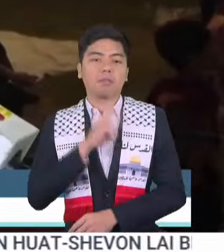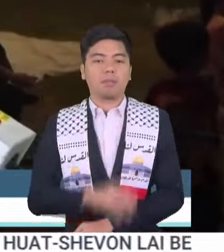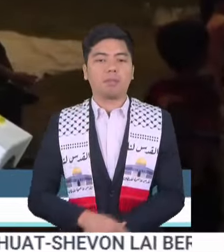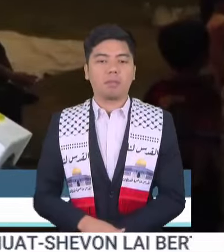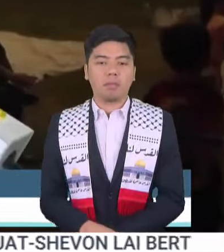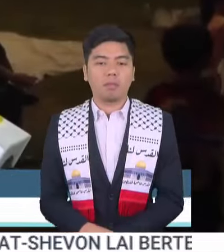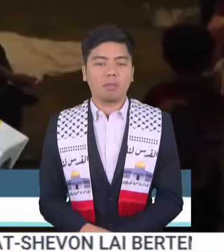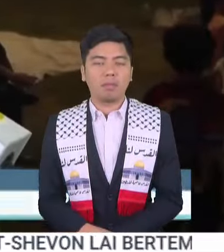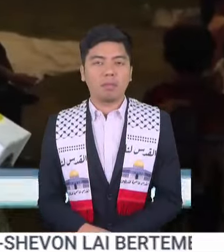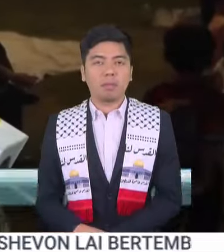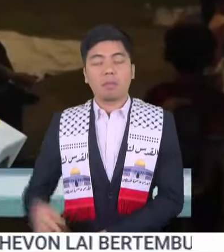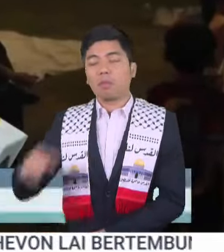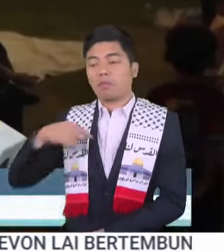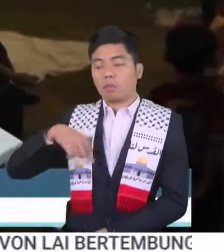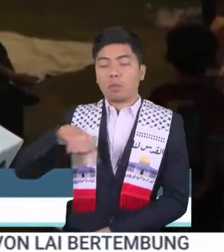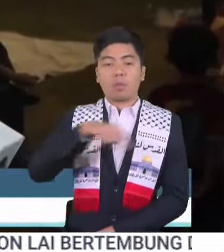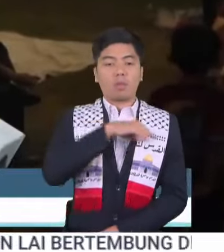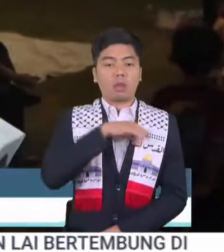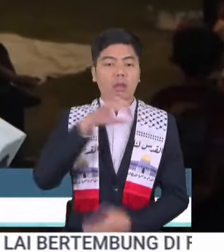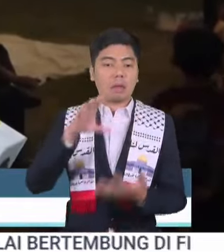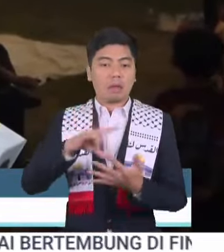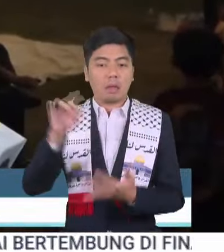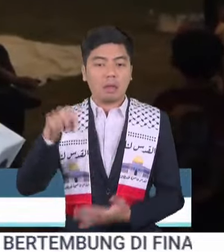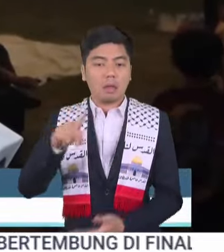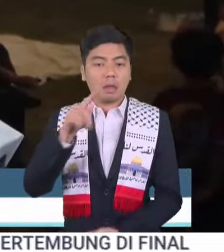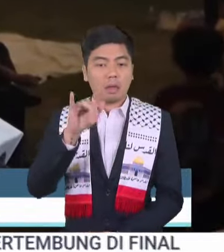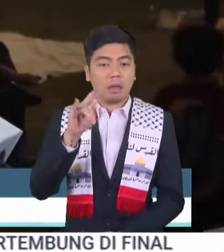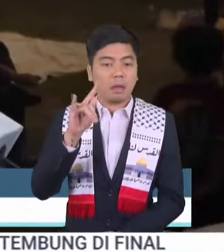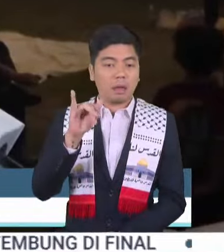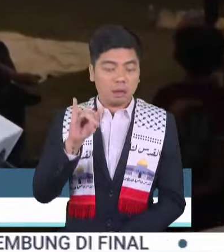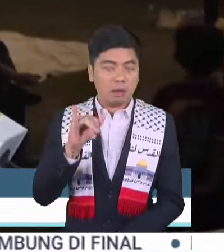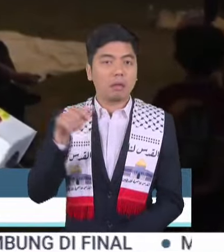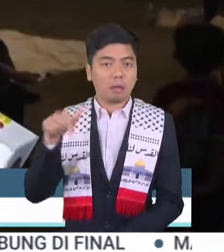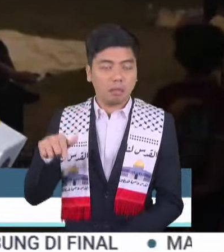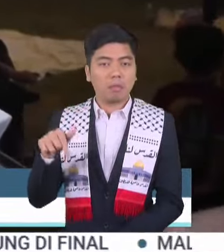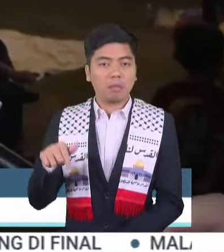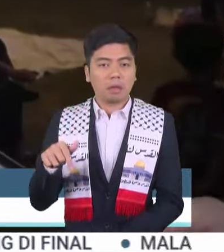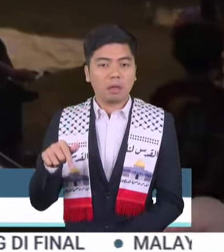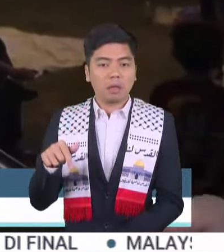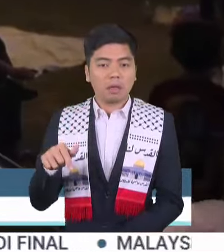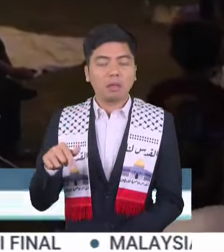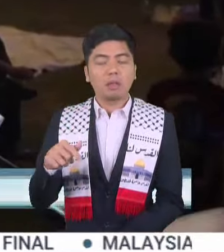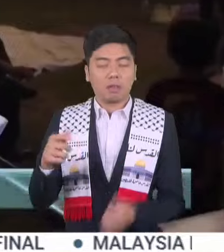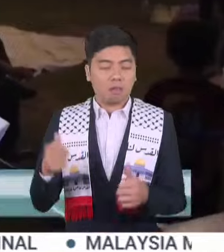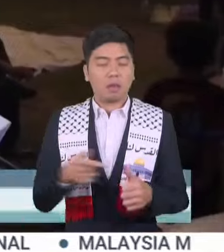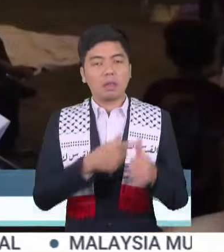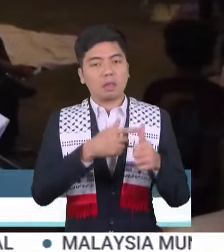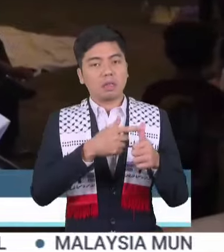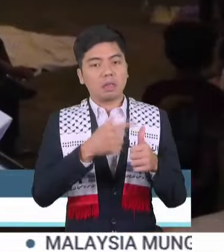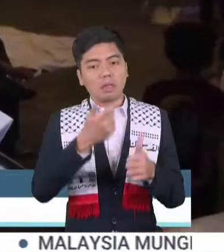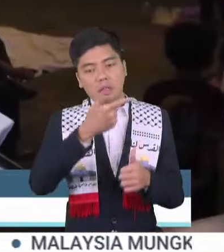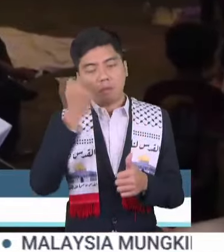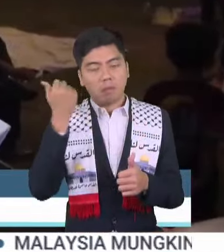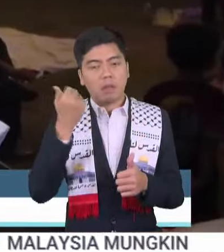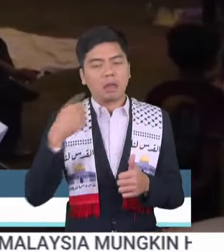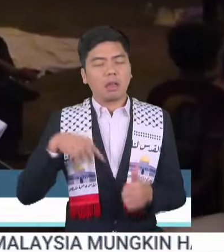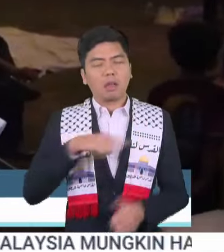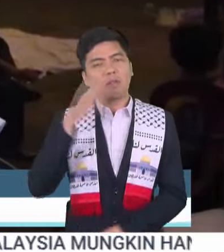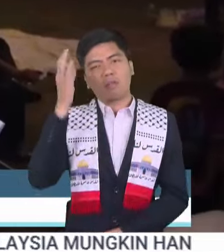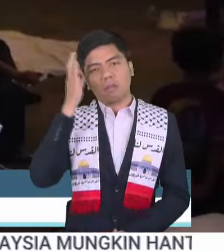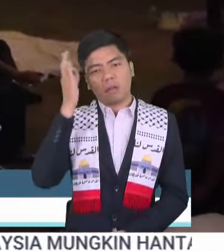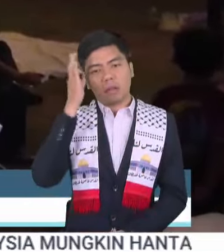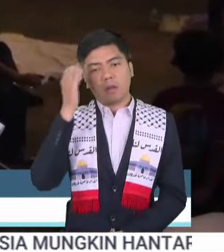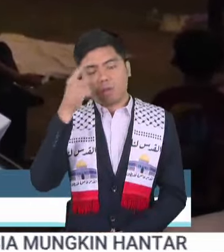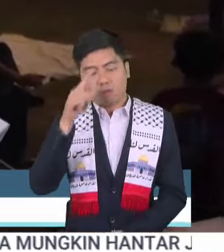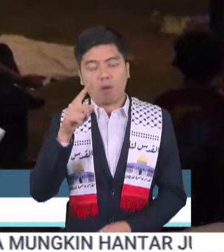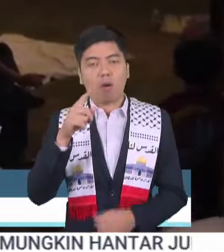Kita memilih TTI ini ataupun Taman Tamadun Islam ini ialah yang pertamanya pada masa itu kita memikirkan untuk